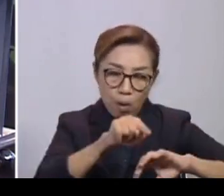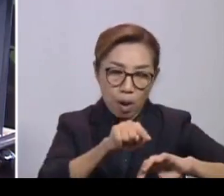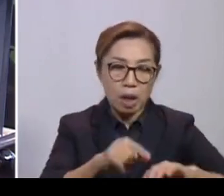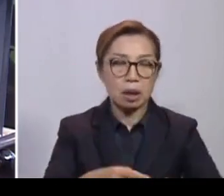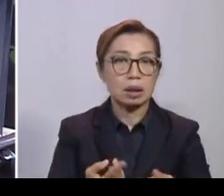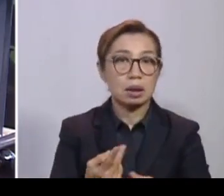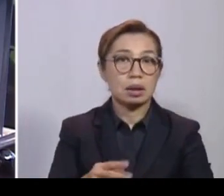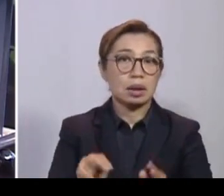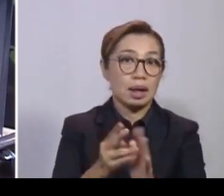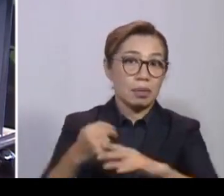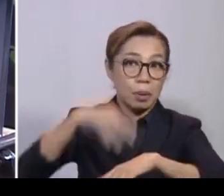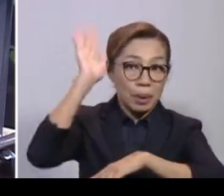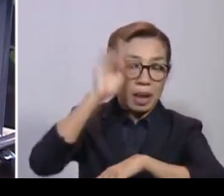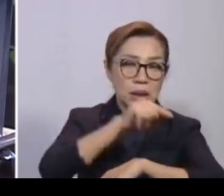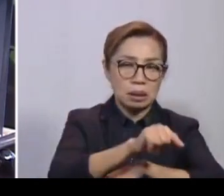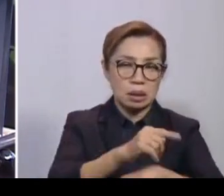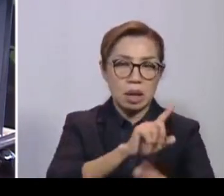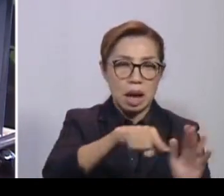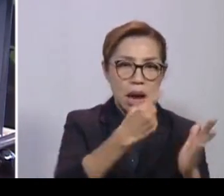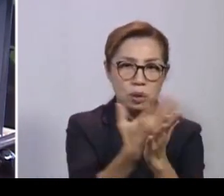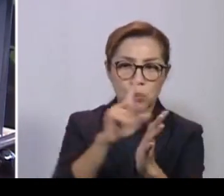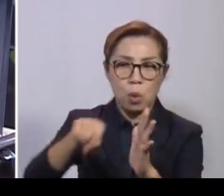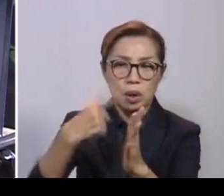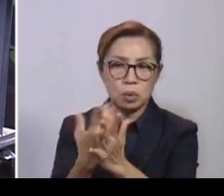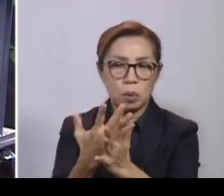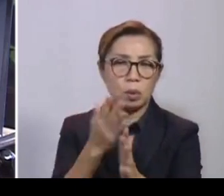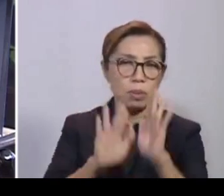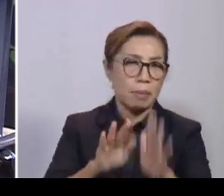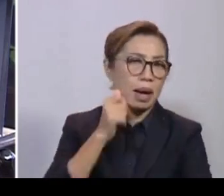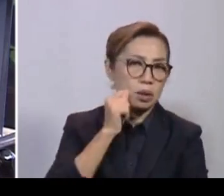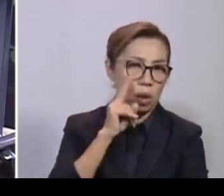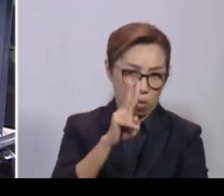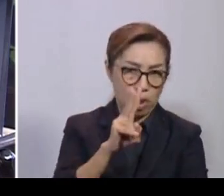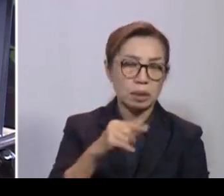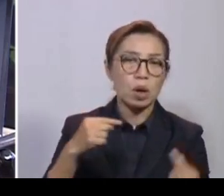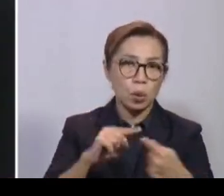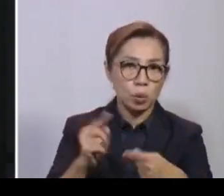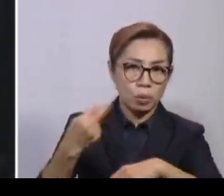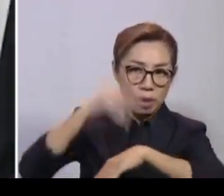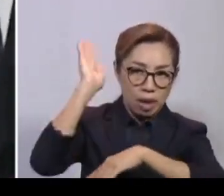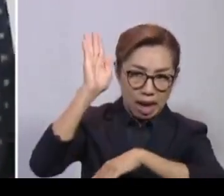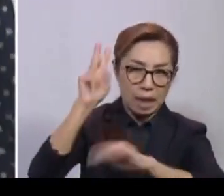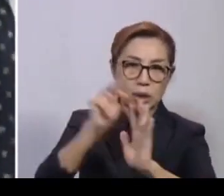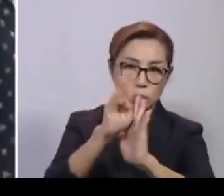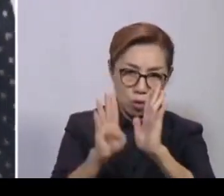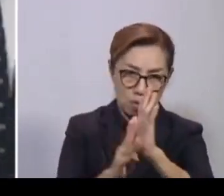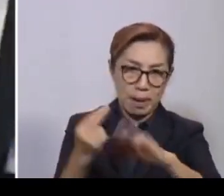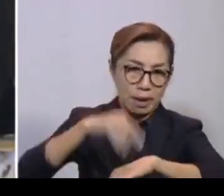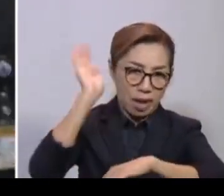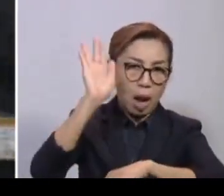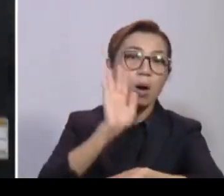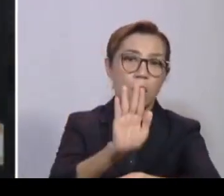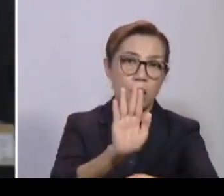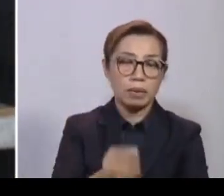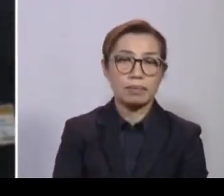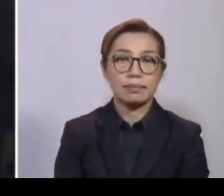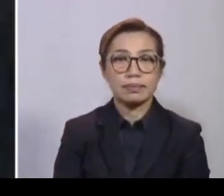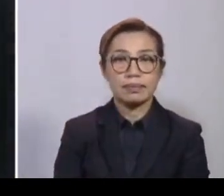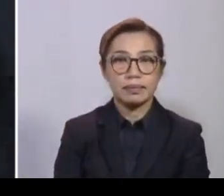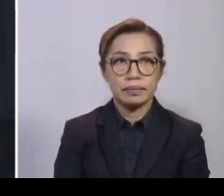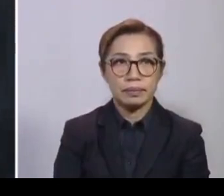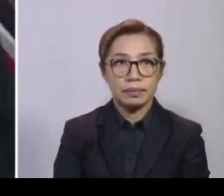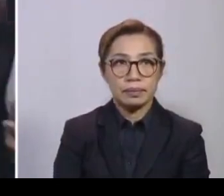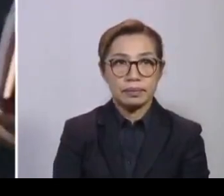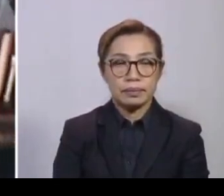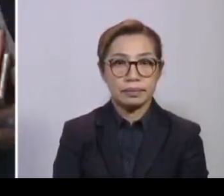ฝ่ายละสัก 5ชั่วโมงก็น่าจะใช้เวลา 2วันนี่แหละค่ะในการอภิปรายนะคะแล้วก็แถลงนโยบายต่อรัฐสภานะคะทาง